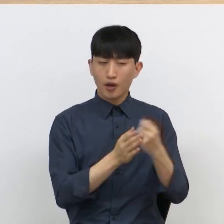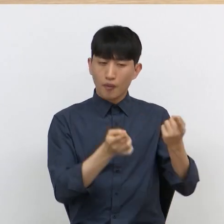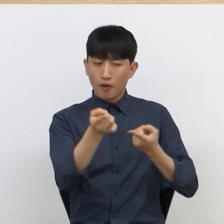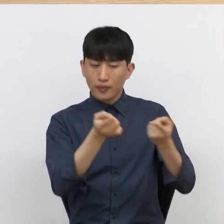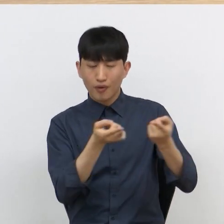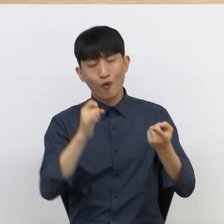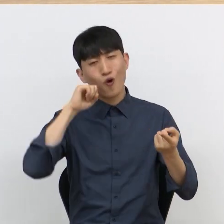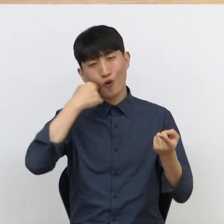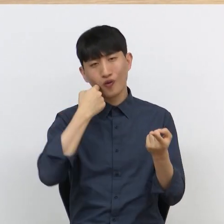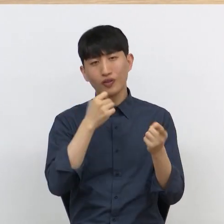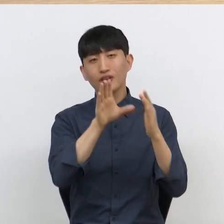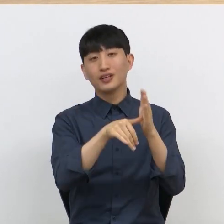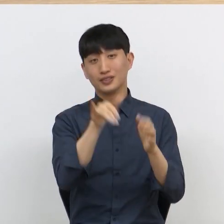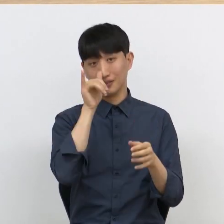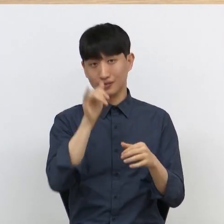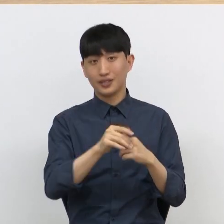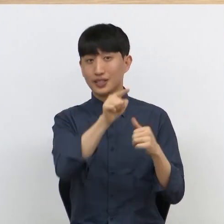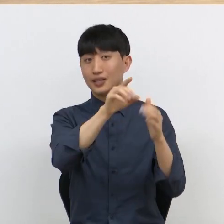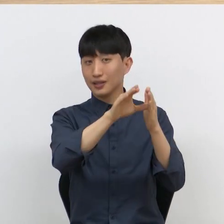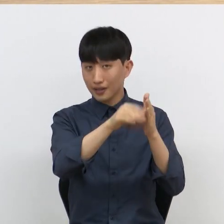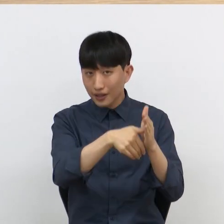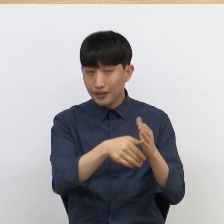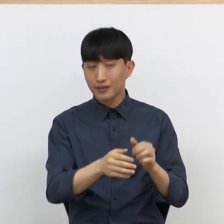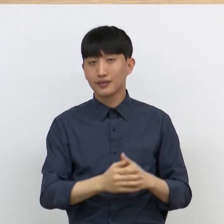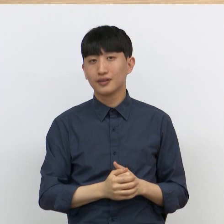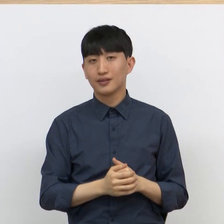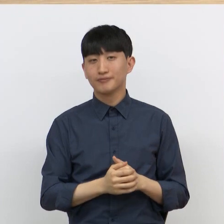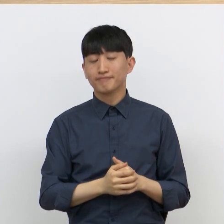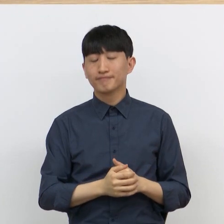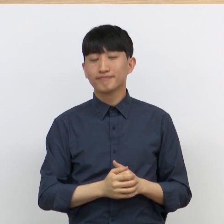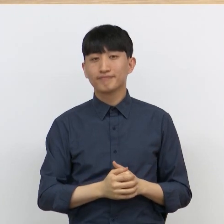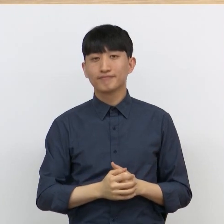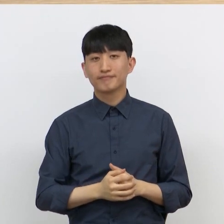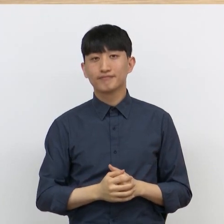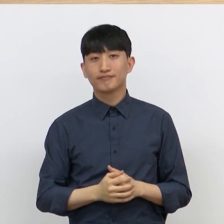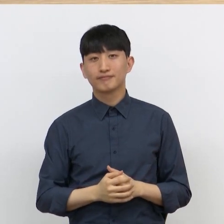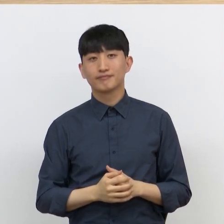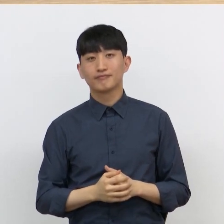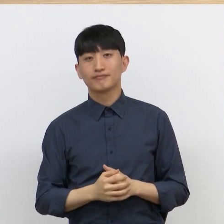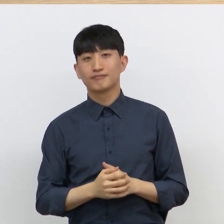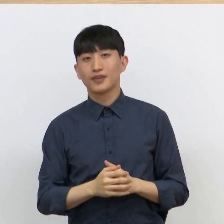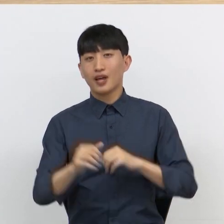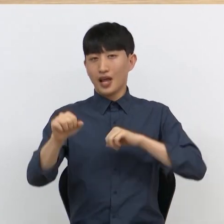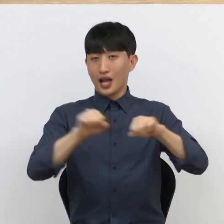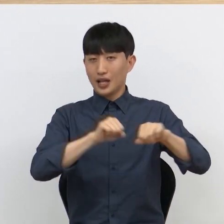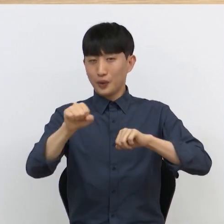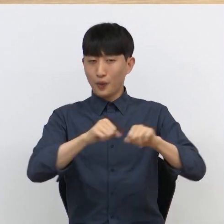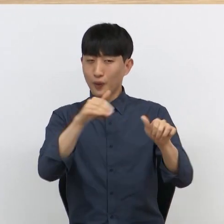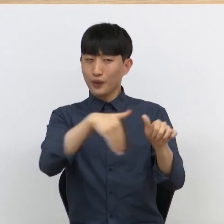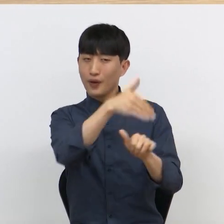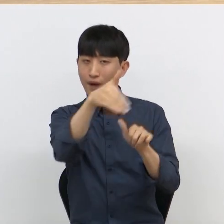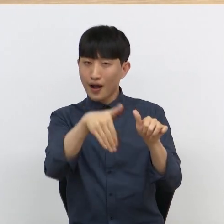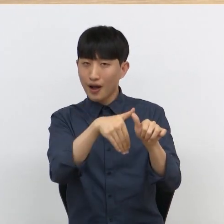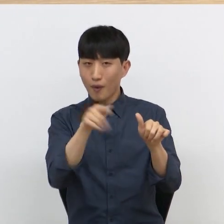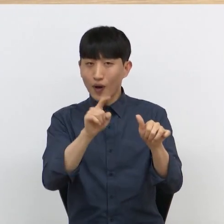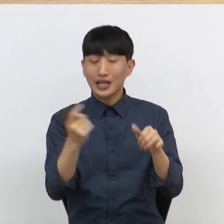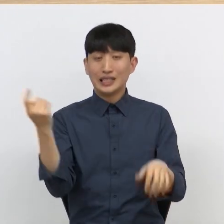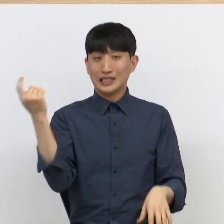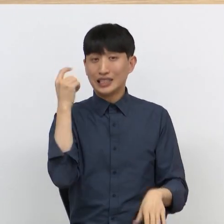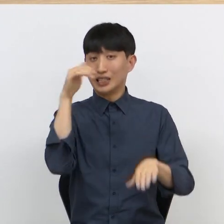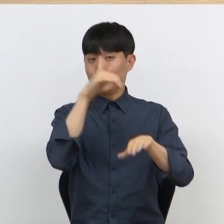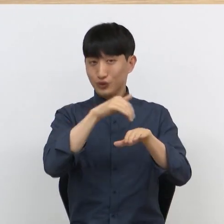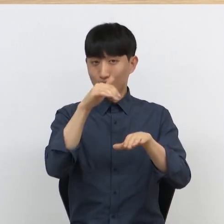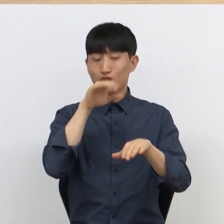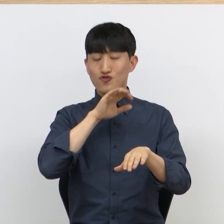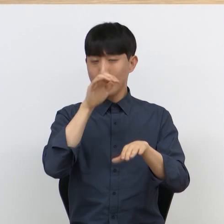있어요. 그렇기 때문에 이런 아동들에게 우리가 그 행동적 컨디셔닝, 즉 듣기 훈련을 계속